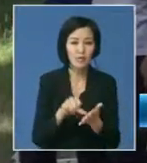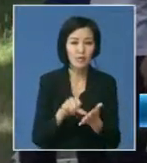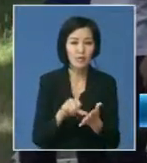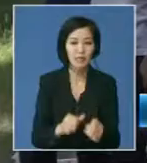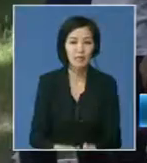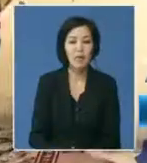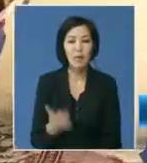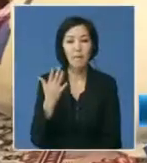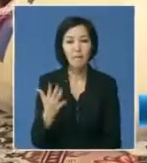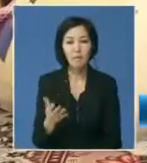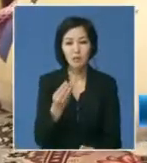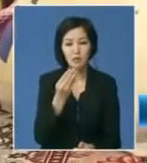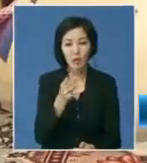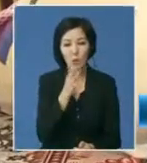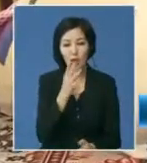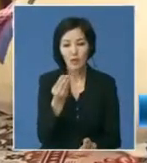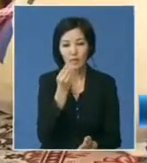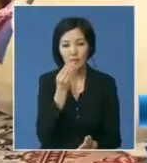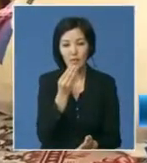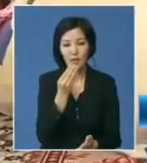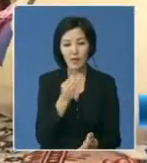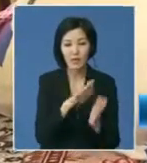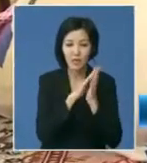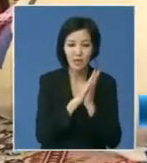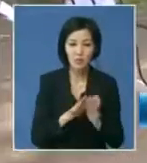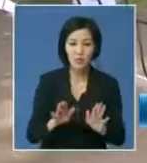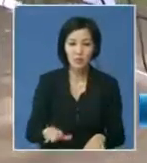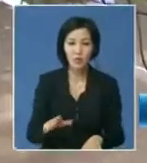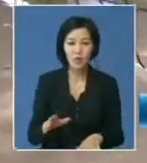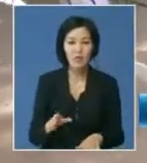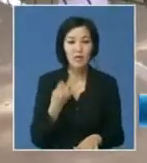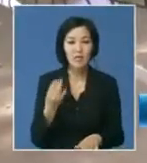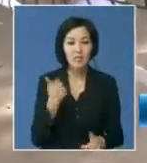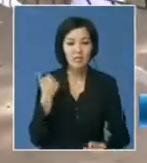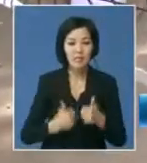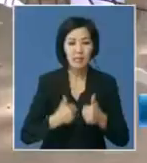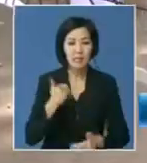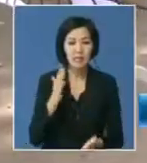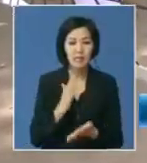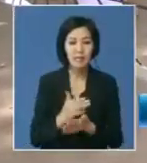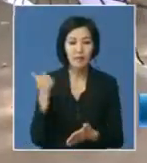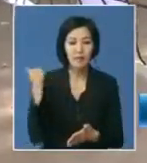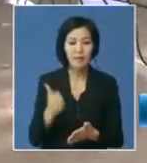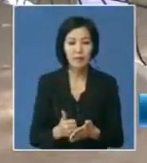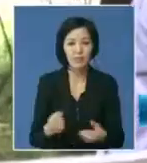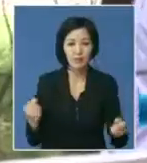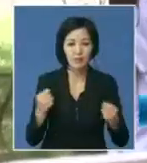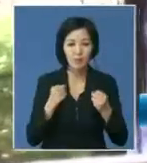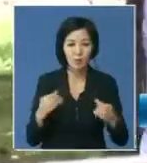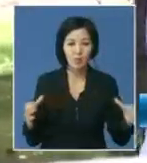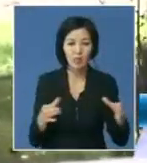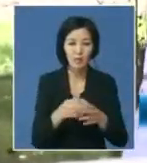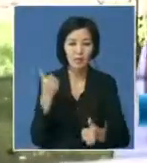алады. 5 уақыт тамақтану, жатын орын, топпен әртүрлі қызықты сайыстар да соның қатарында. Апта сайын балаларды спорттық